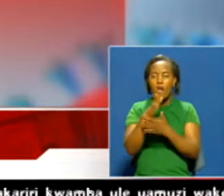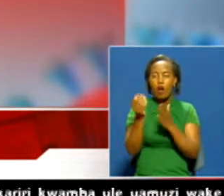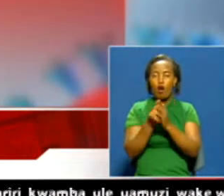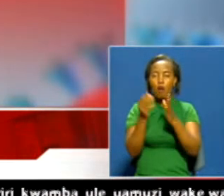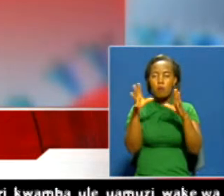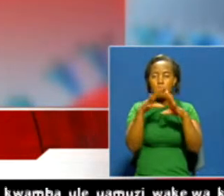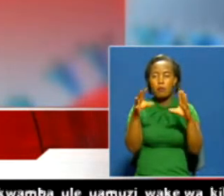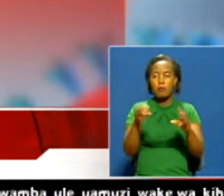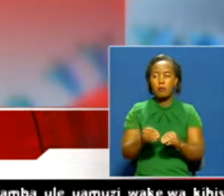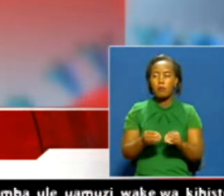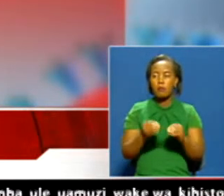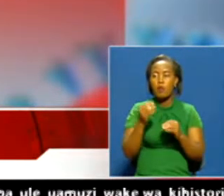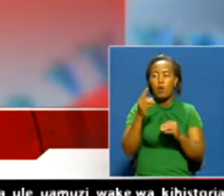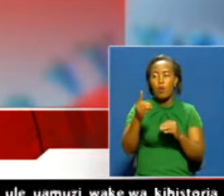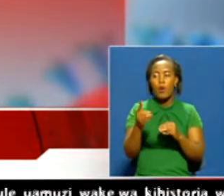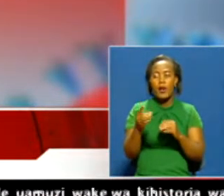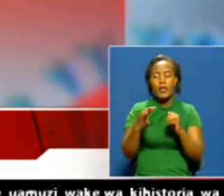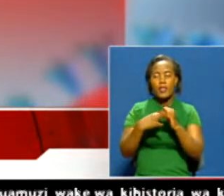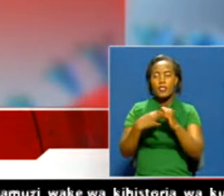hadi